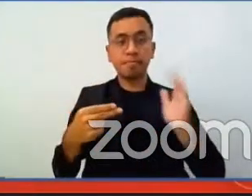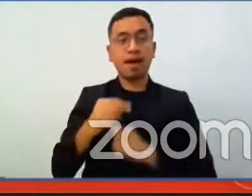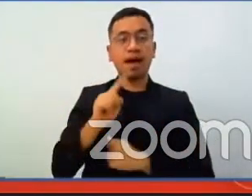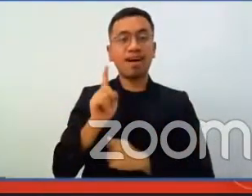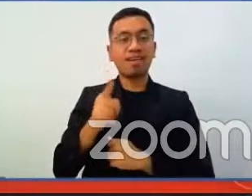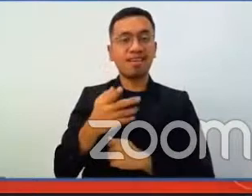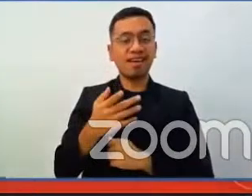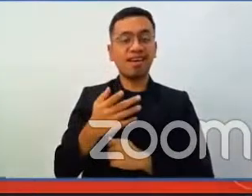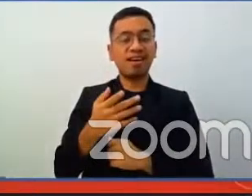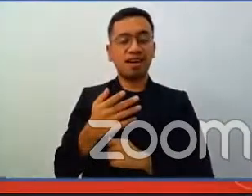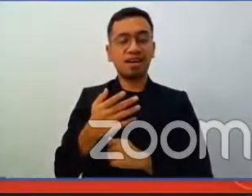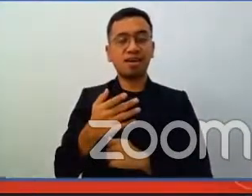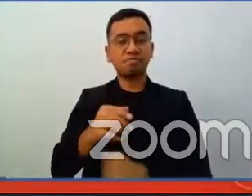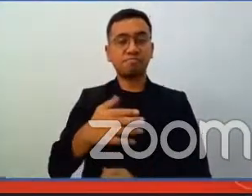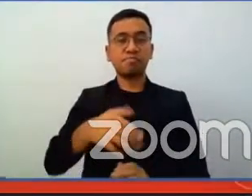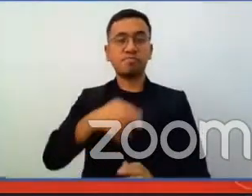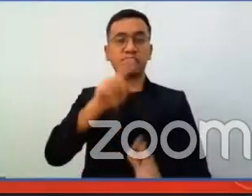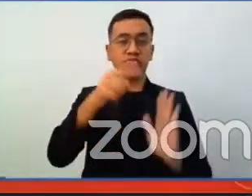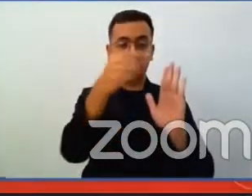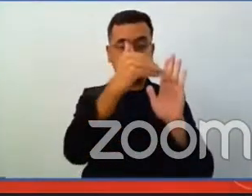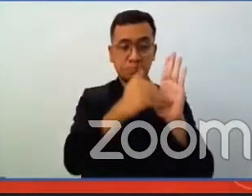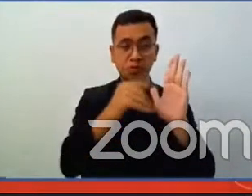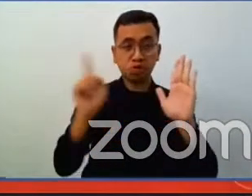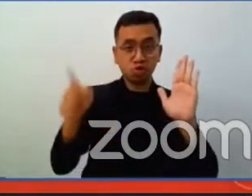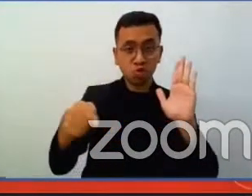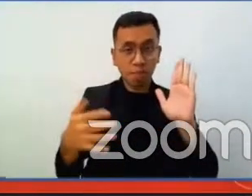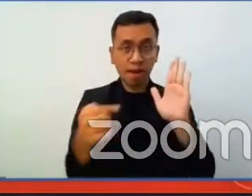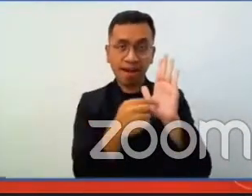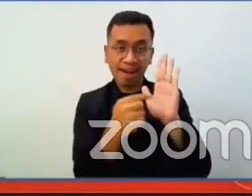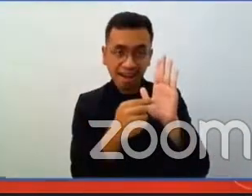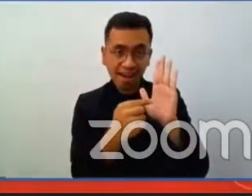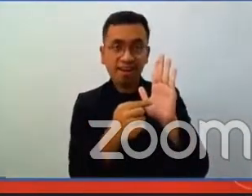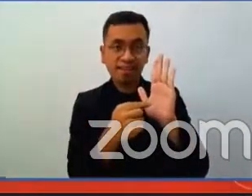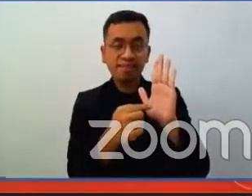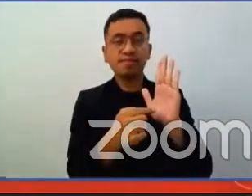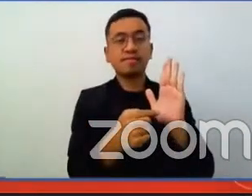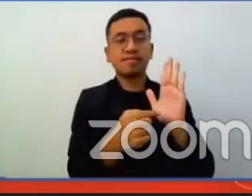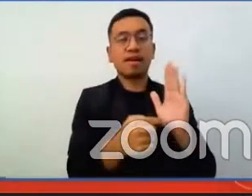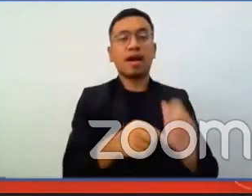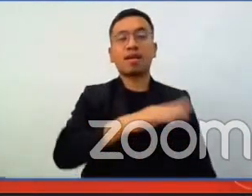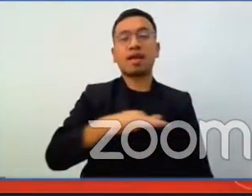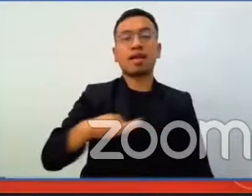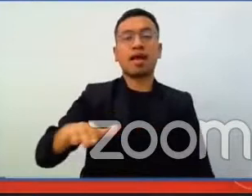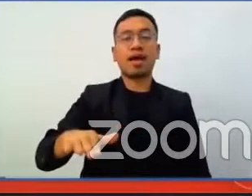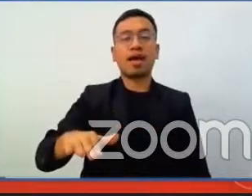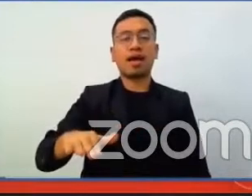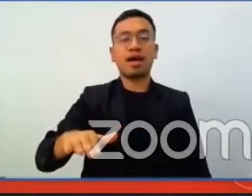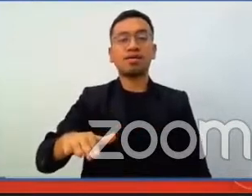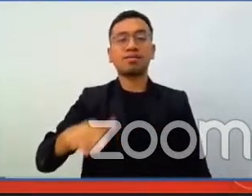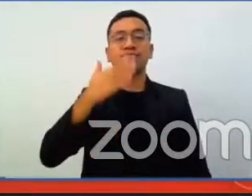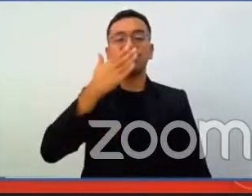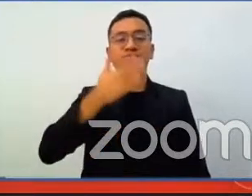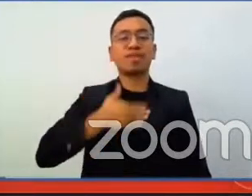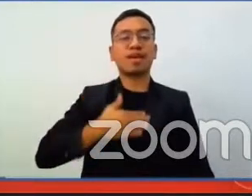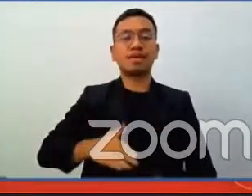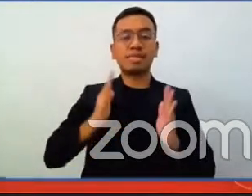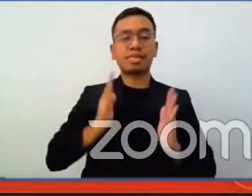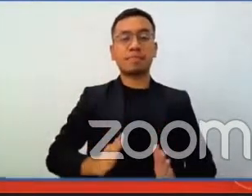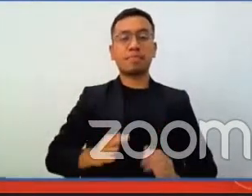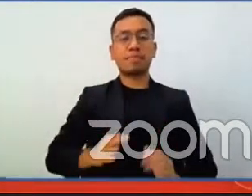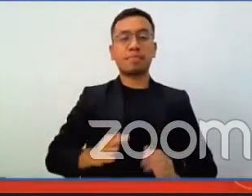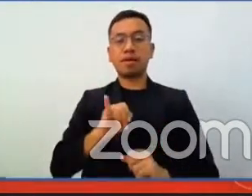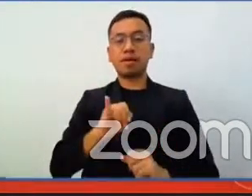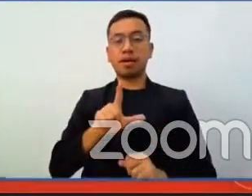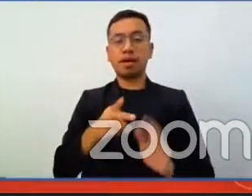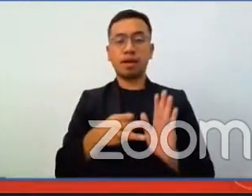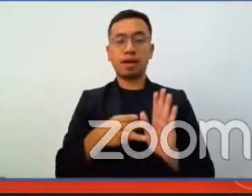mengharapkan atau menuntut bahwa menunjukkan peserta didik itu menunjukkan perilaku ilmiah yang memiliki rasa ingin tahu.